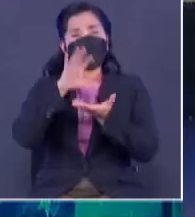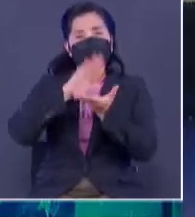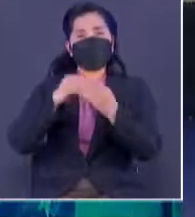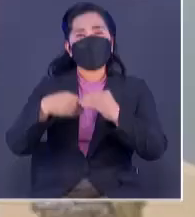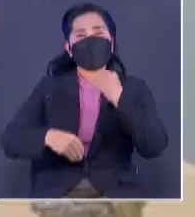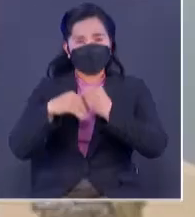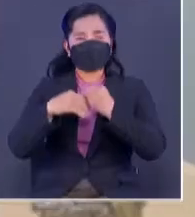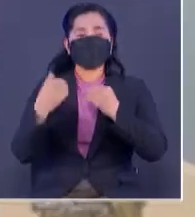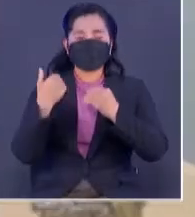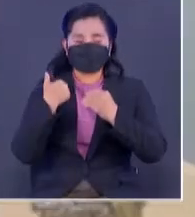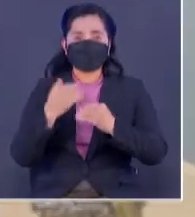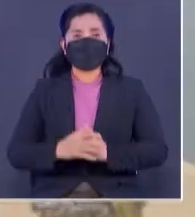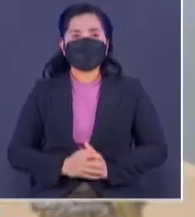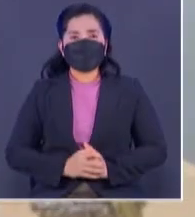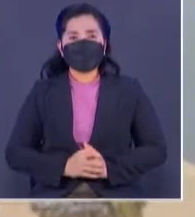ครับ